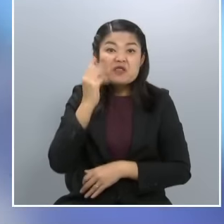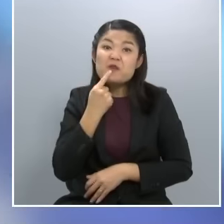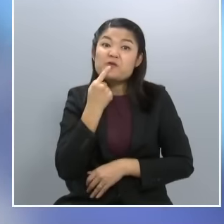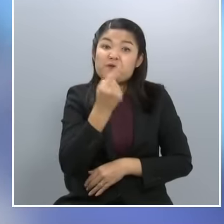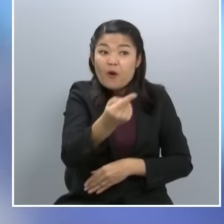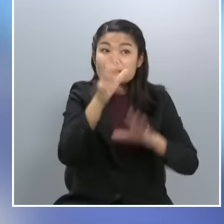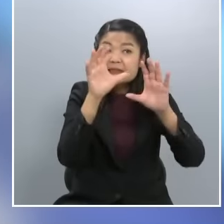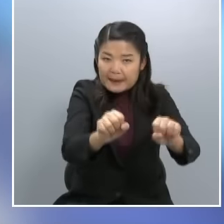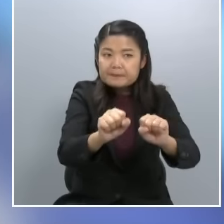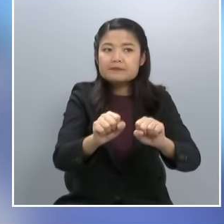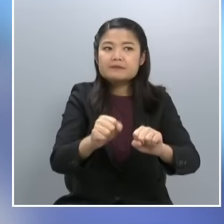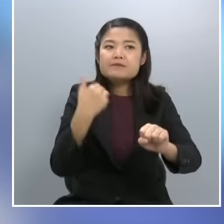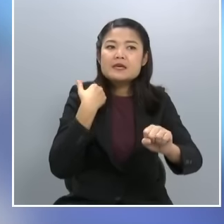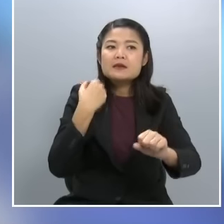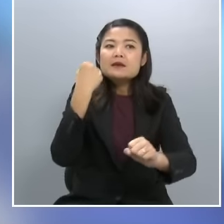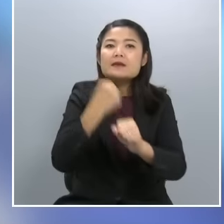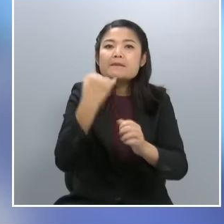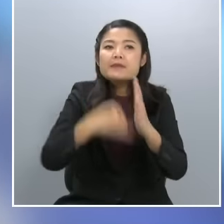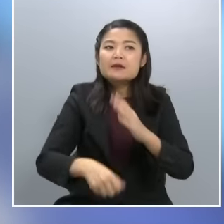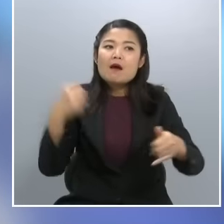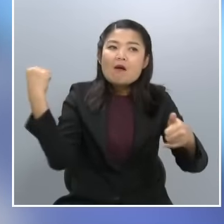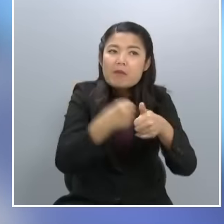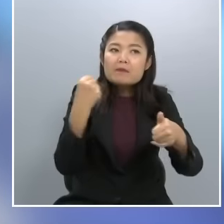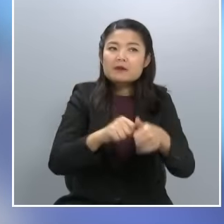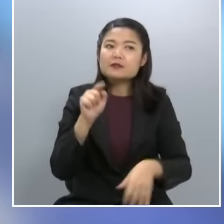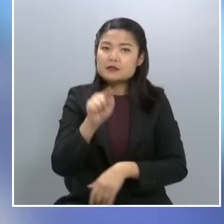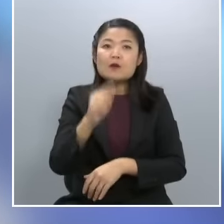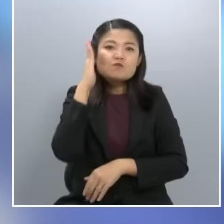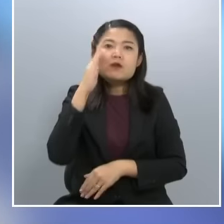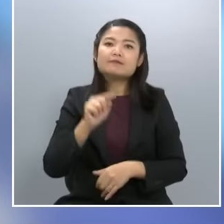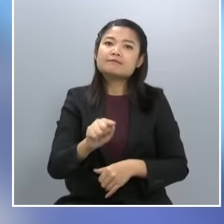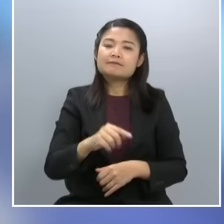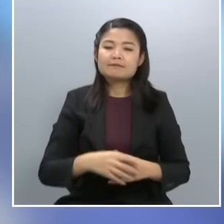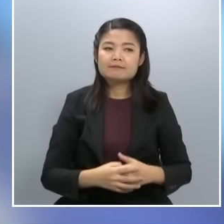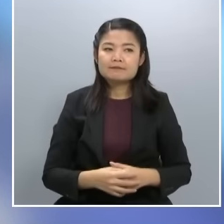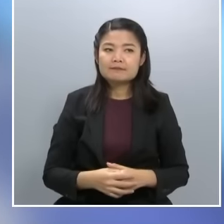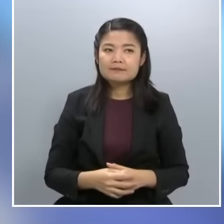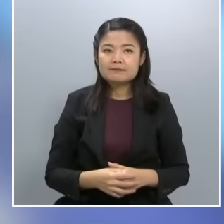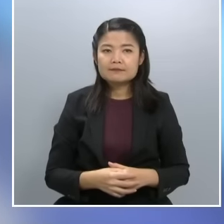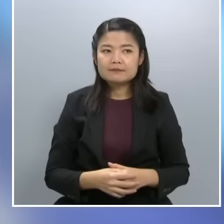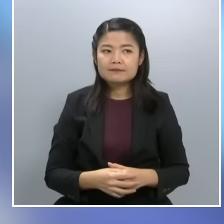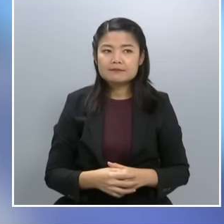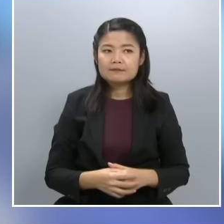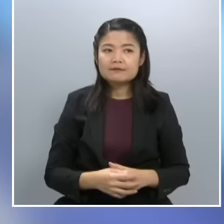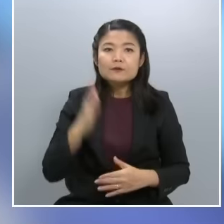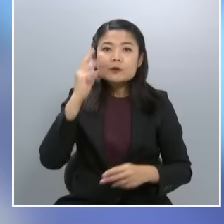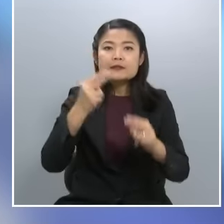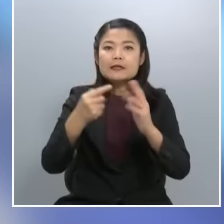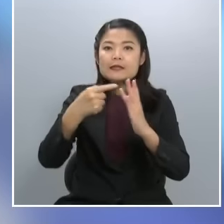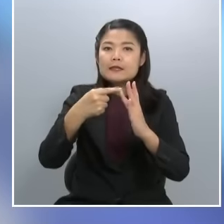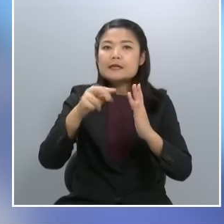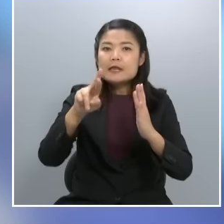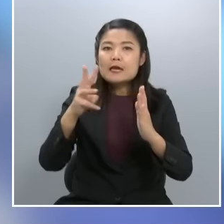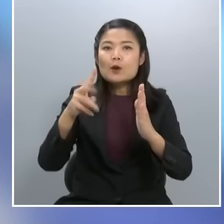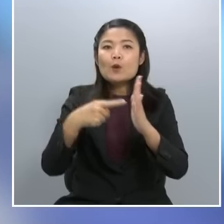ว่าอย่างงั้นในข้อหาทำร้ายร่างกายอ่ะค่ะเนี่ยฮะนี่คือเรวัฒที่ถูกกระทืบนะคุณผู้ชมครับนี่คือเรวัฒนะนะฮะเย